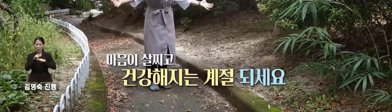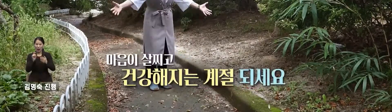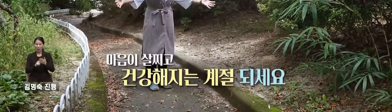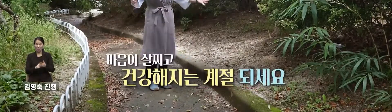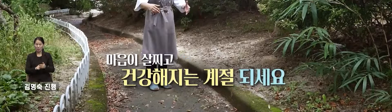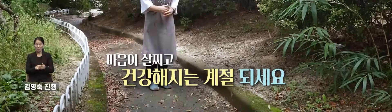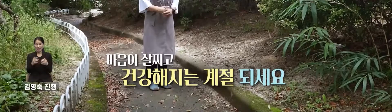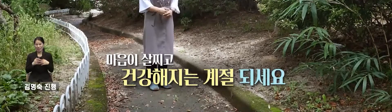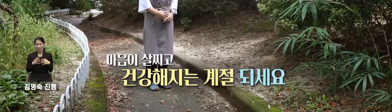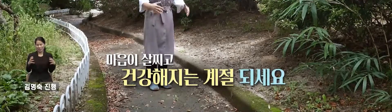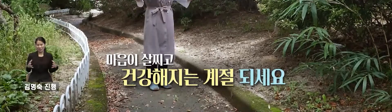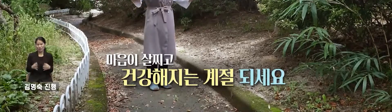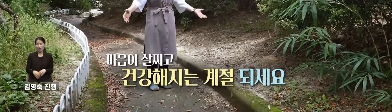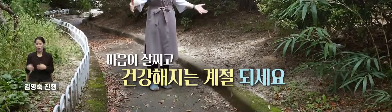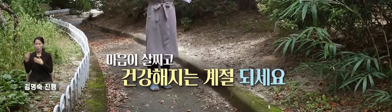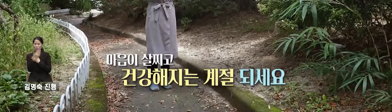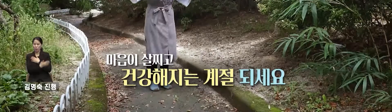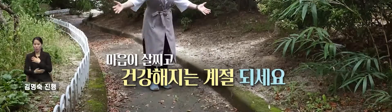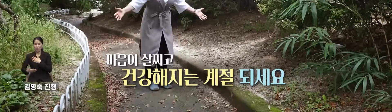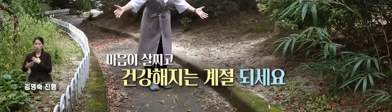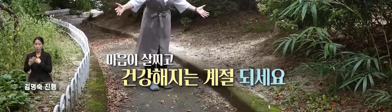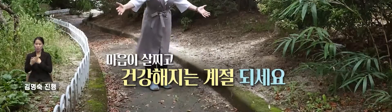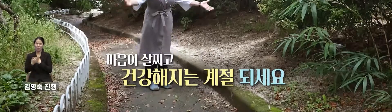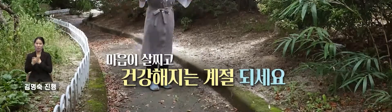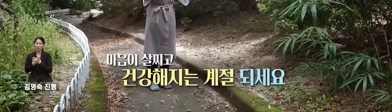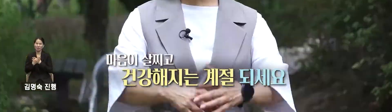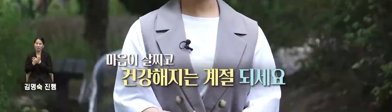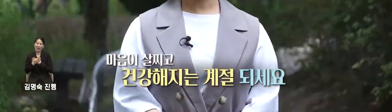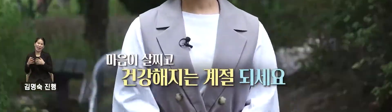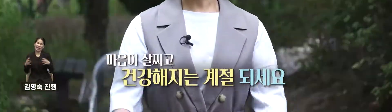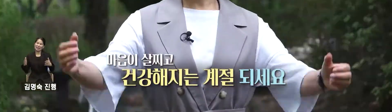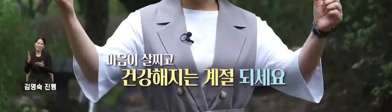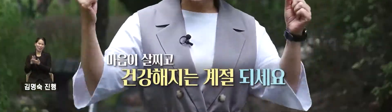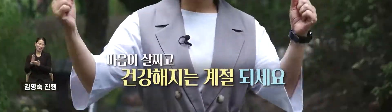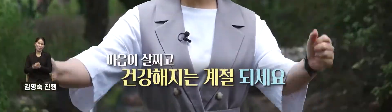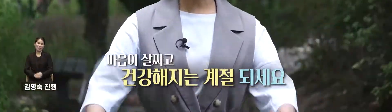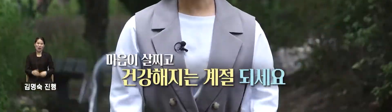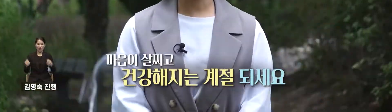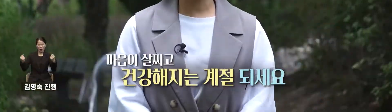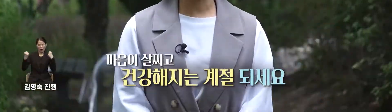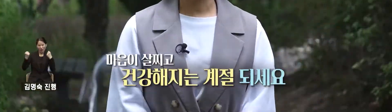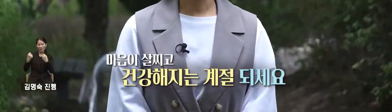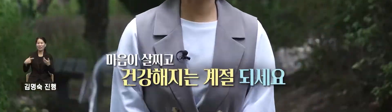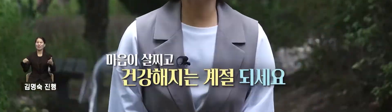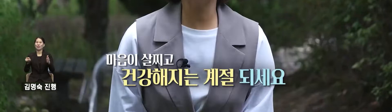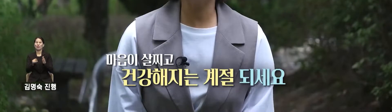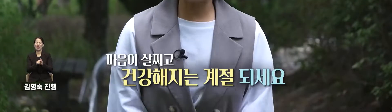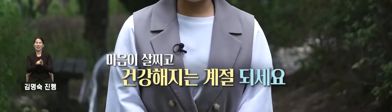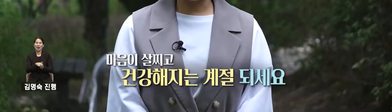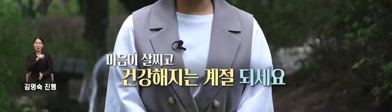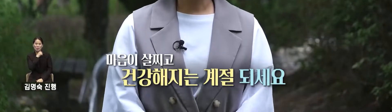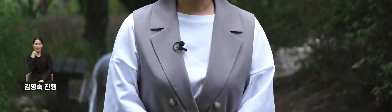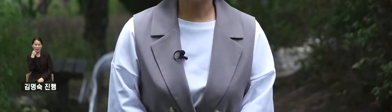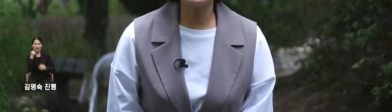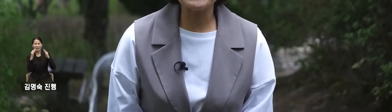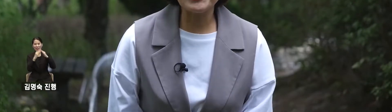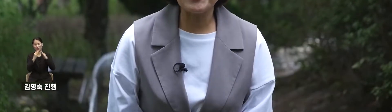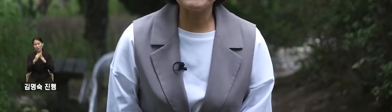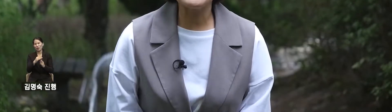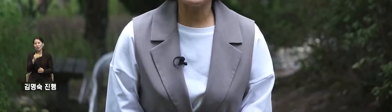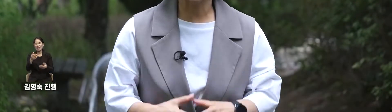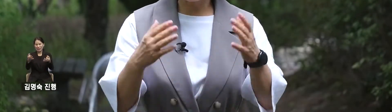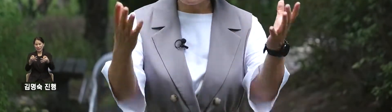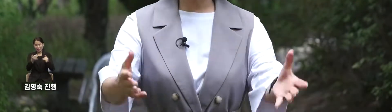좀 살찌고 우리 몸도 살찌면 안 되겠지만 건강해지기 위한 맛있는 음식을 우리